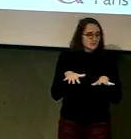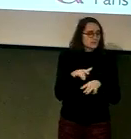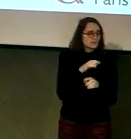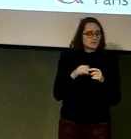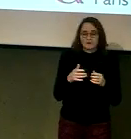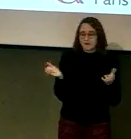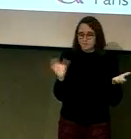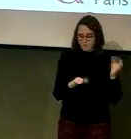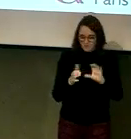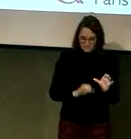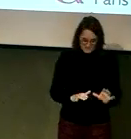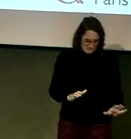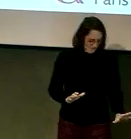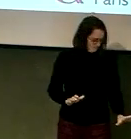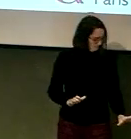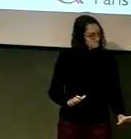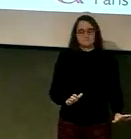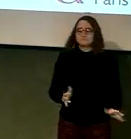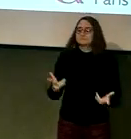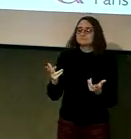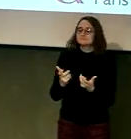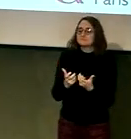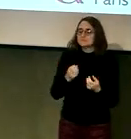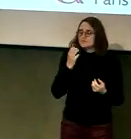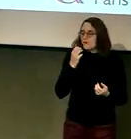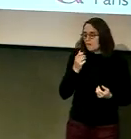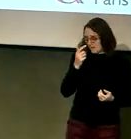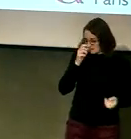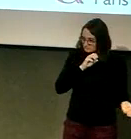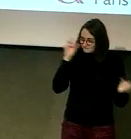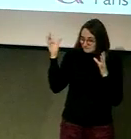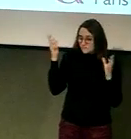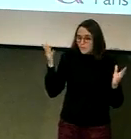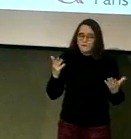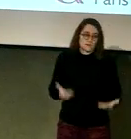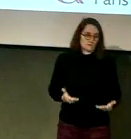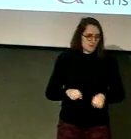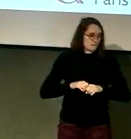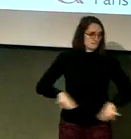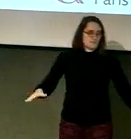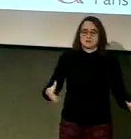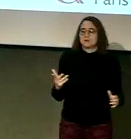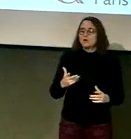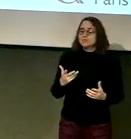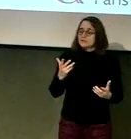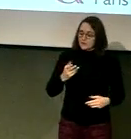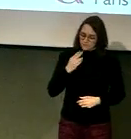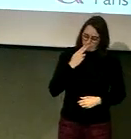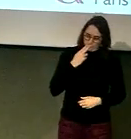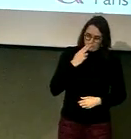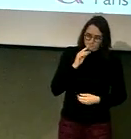etc., on a quand même, par exemple, l'idée qui est très largement répandue actuellement que pour arrêter de